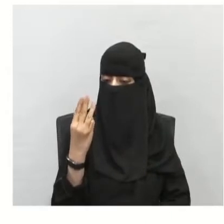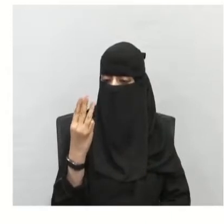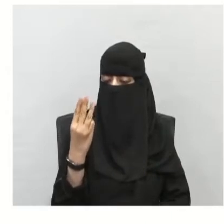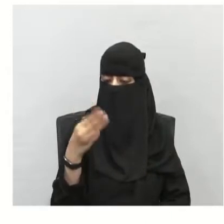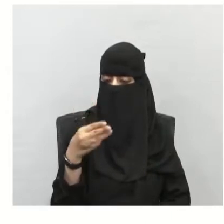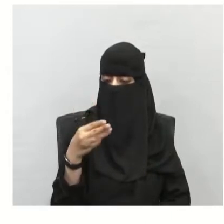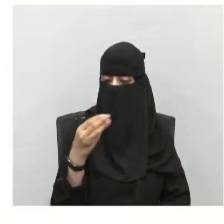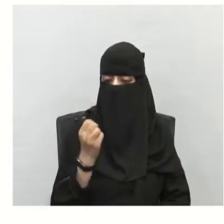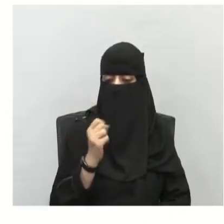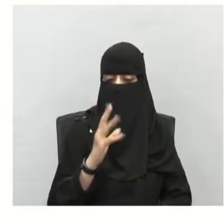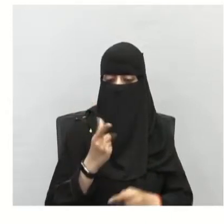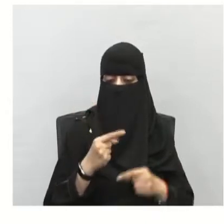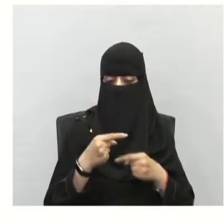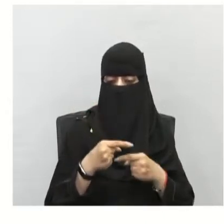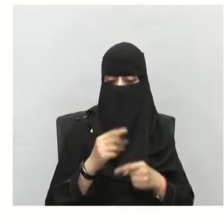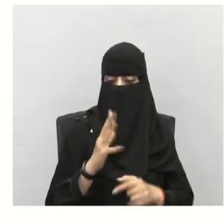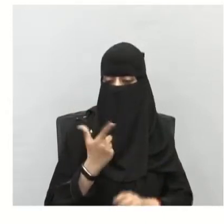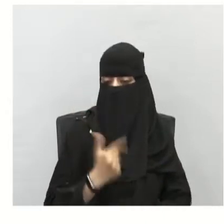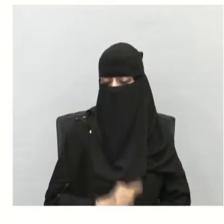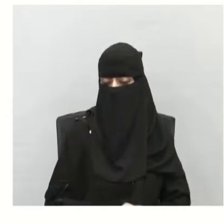30 يساوي